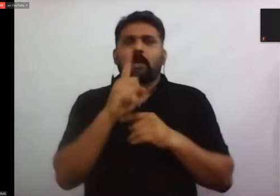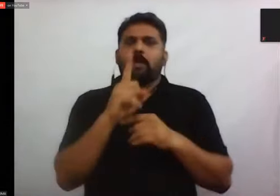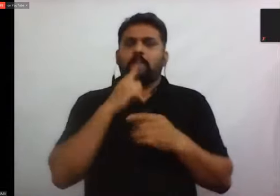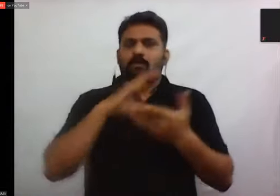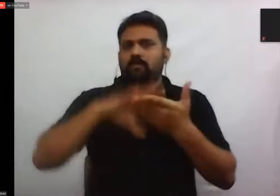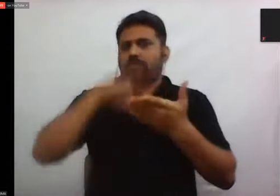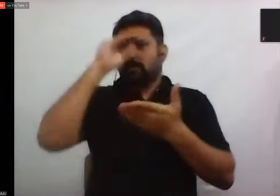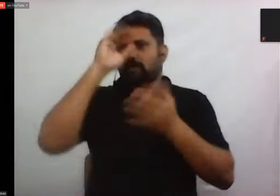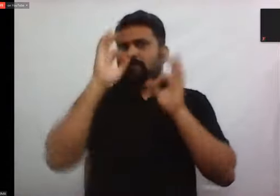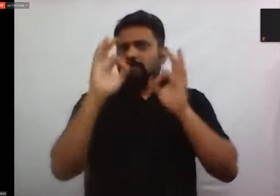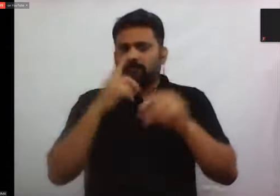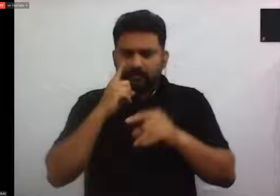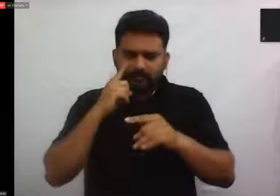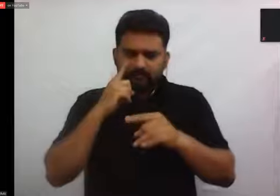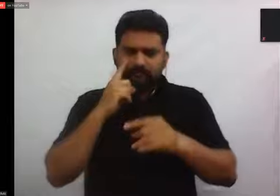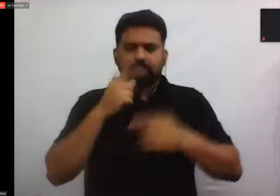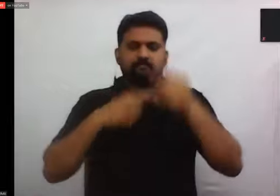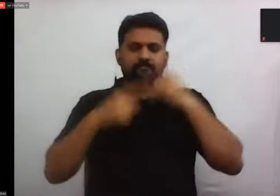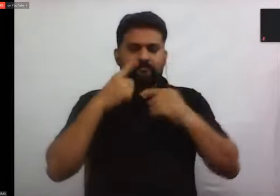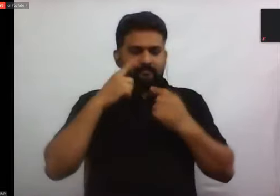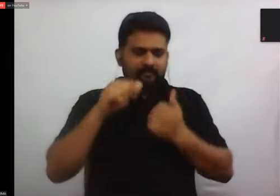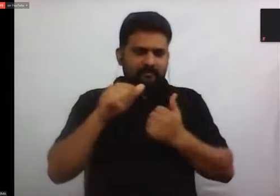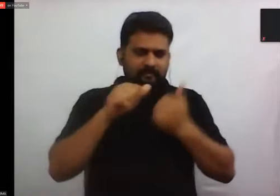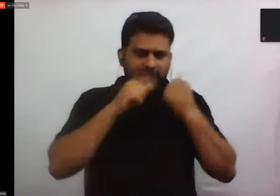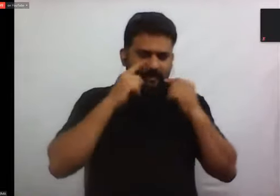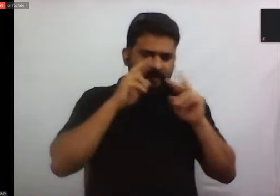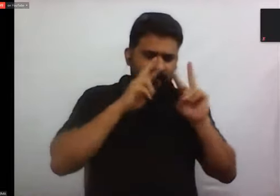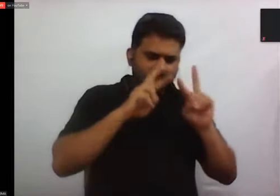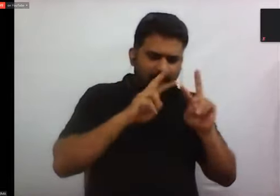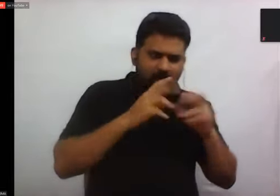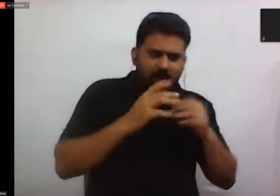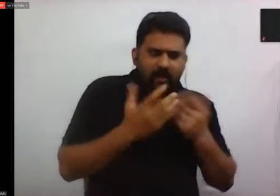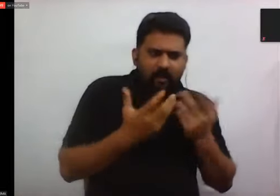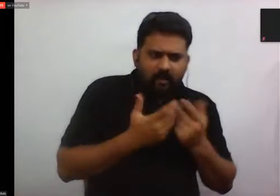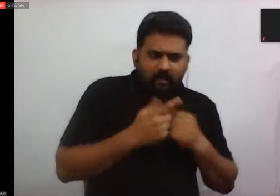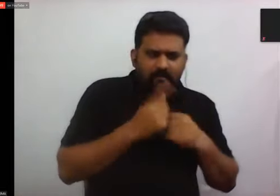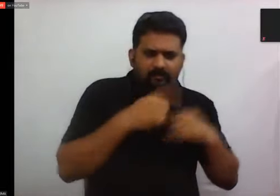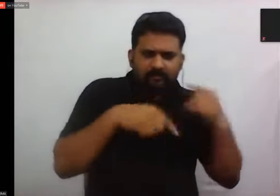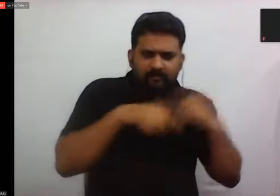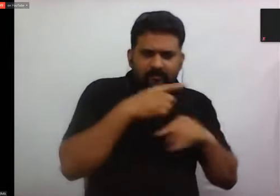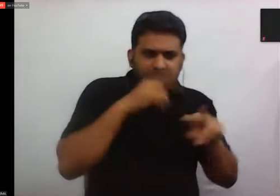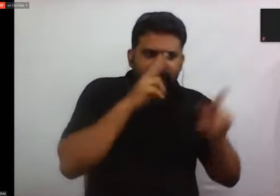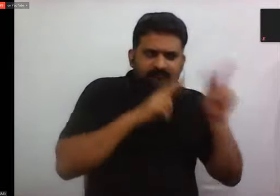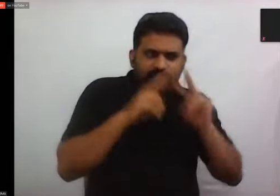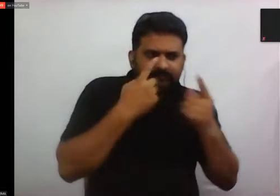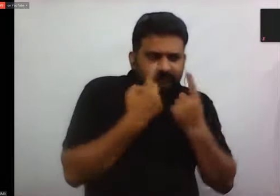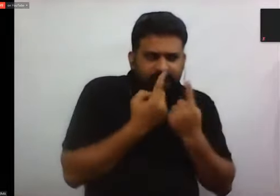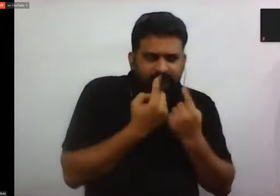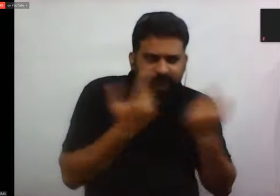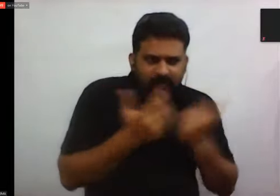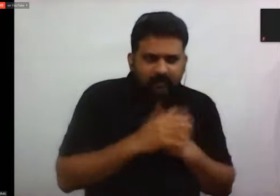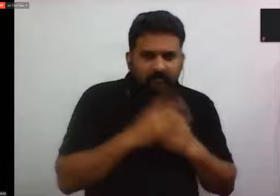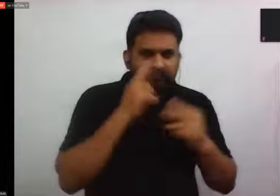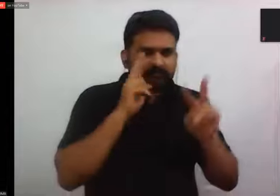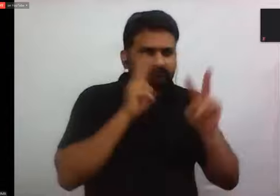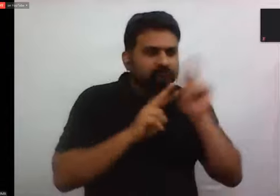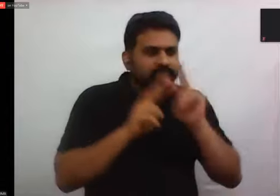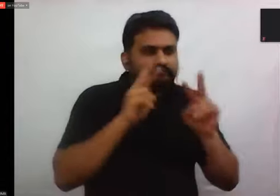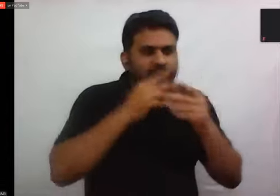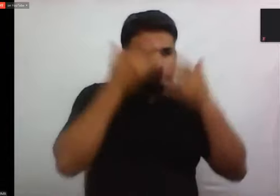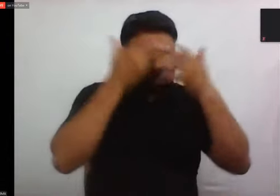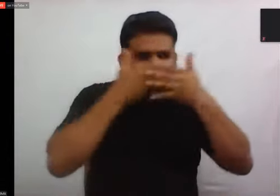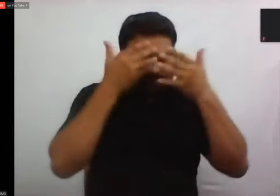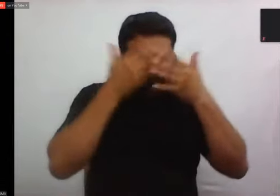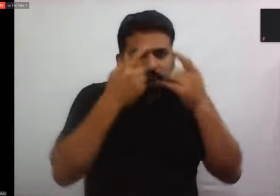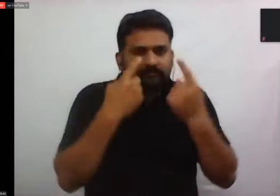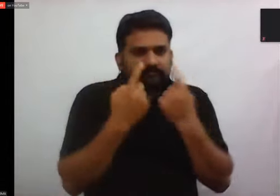गो बैक एंड समझना किस तरीके से हम लोगों को विजुअल असेसमेंट विजन असेसमेंट करना है या किन किन